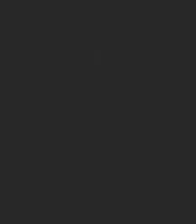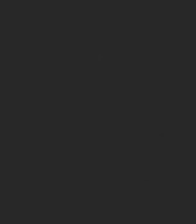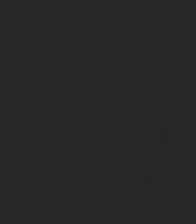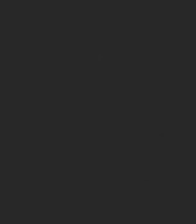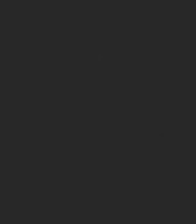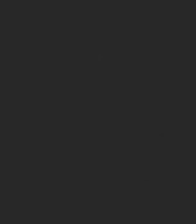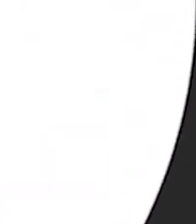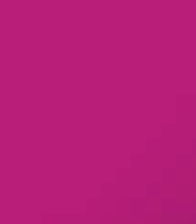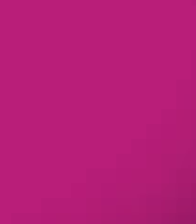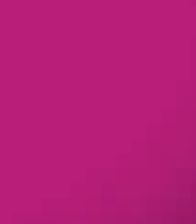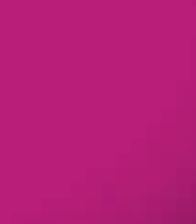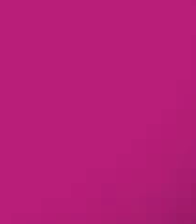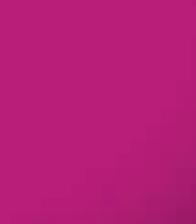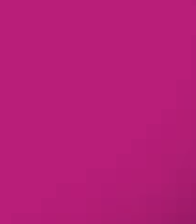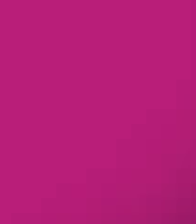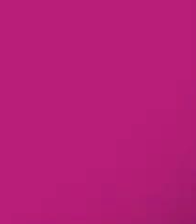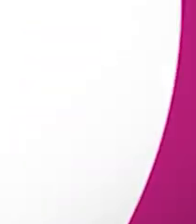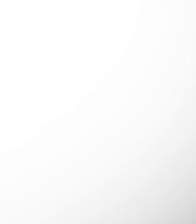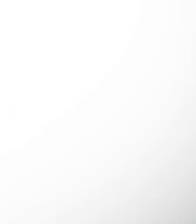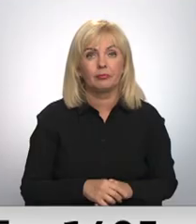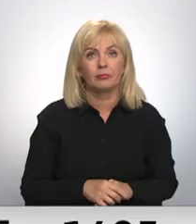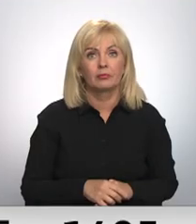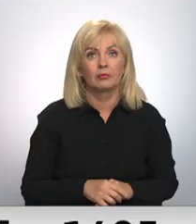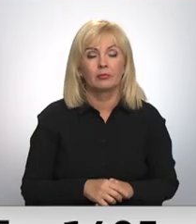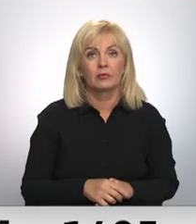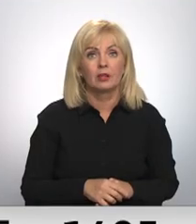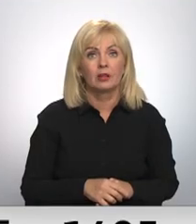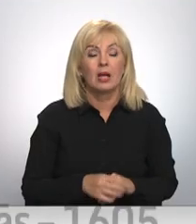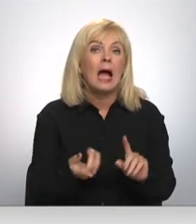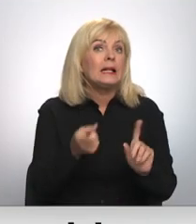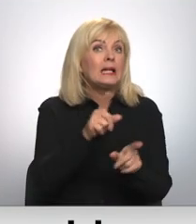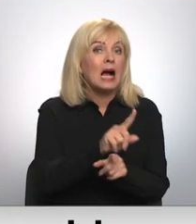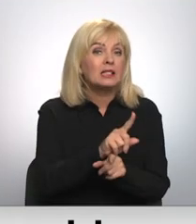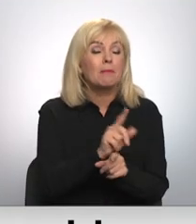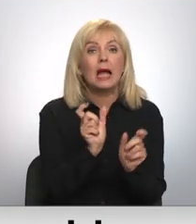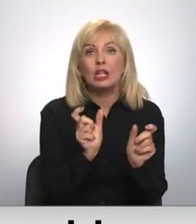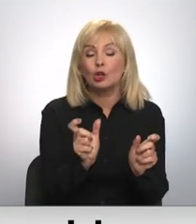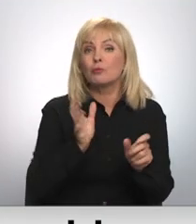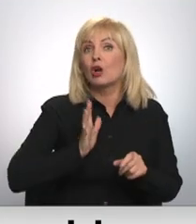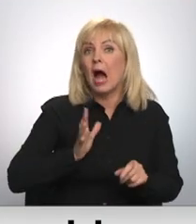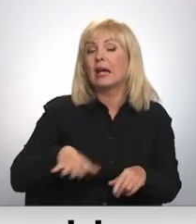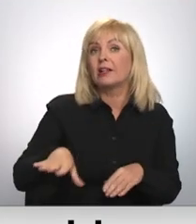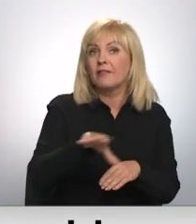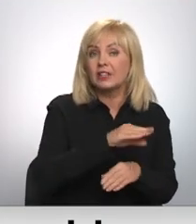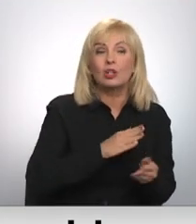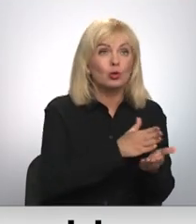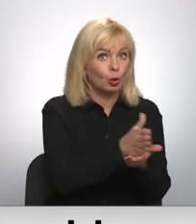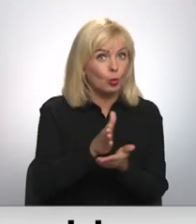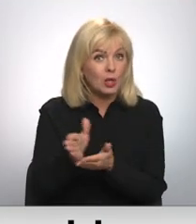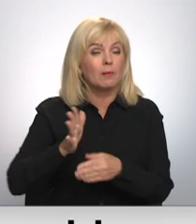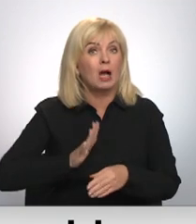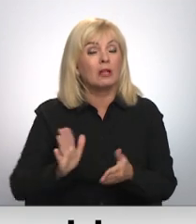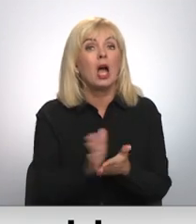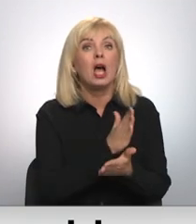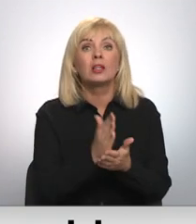Re, viss ēters ir te! Izmaiņas ierobežojumos gaida gandrīz visas nozares. Gaidāms, ka